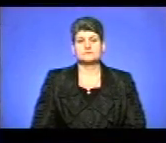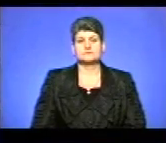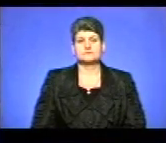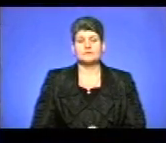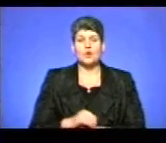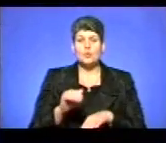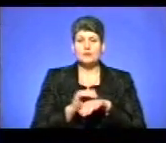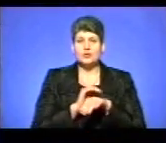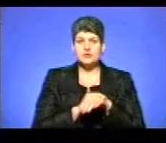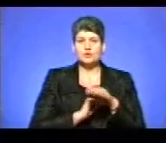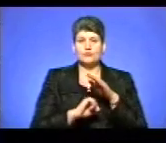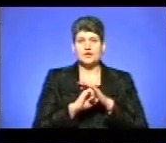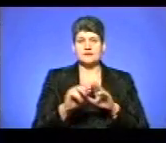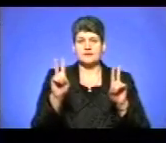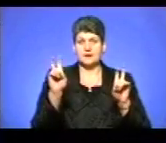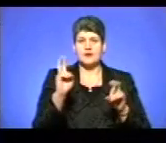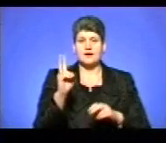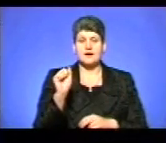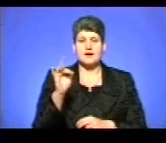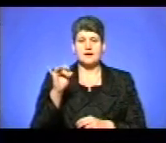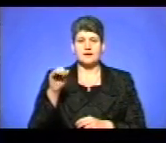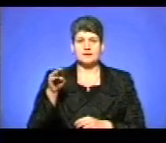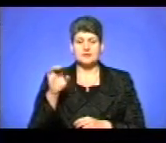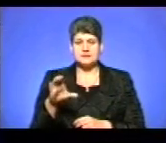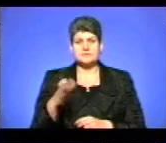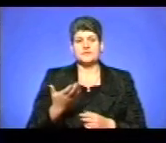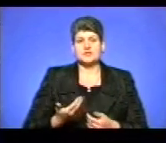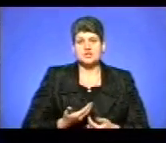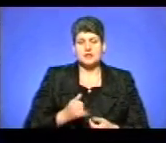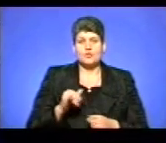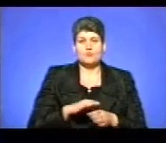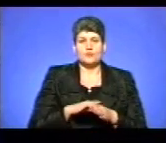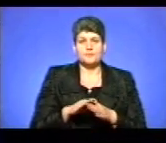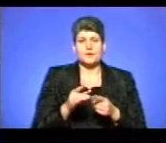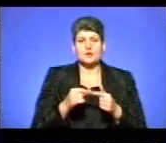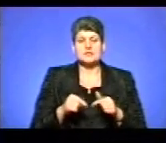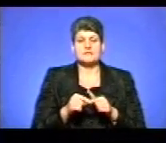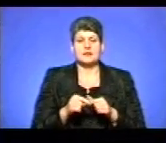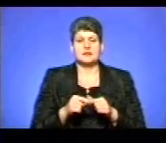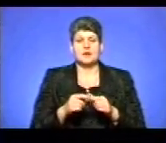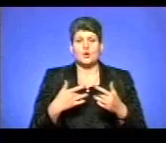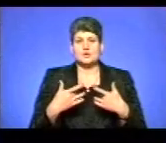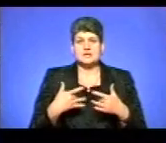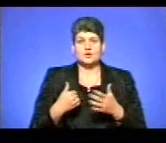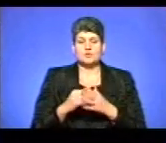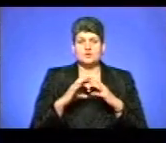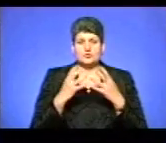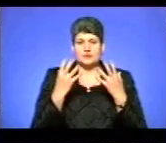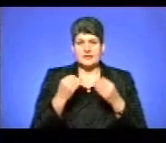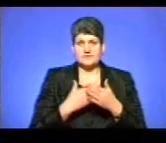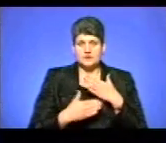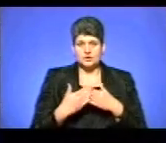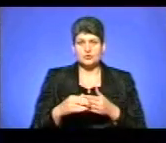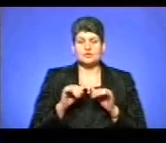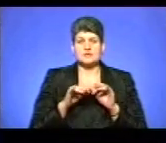У благодійному фонді «Карітас» учасники проєкту «Життя у повноті» організували концерт до Міжнародного дня інвалідів. У заході взяли